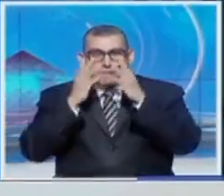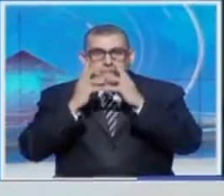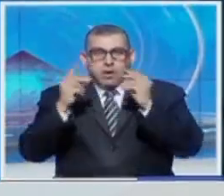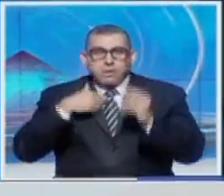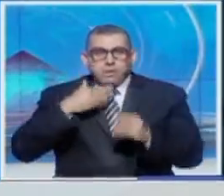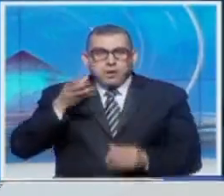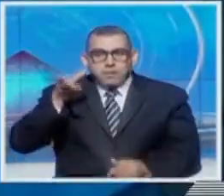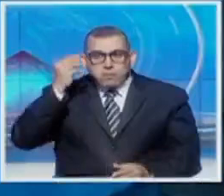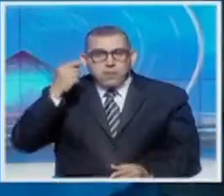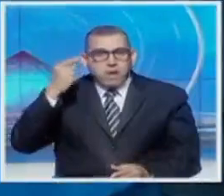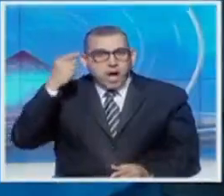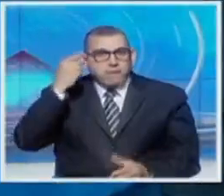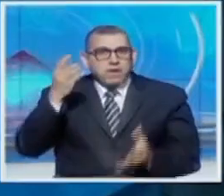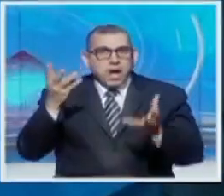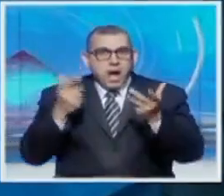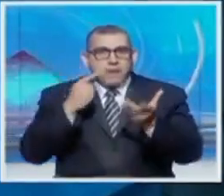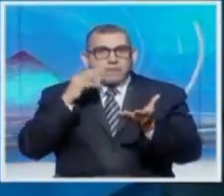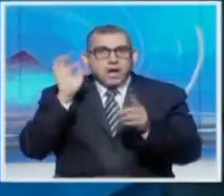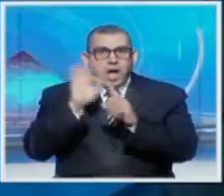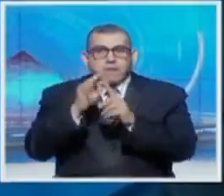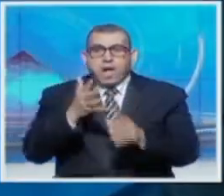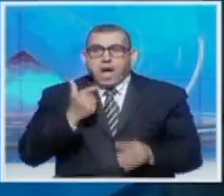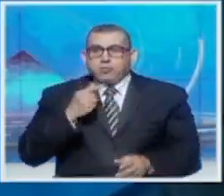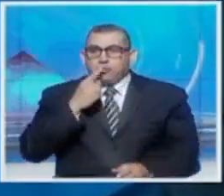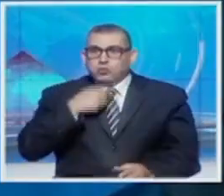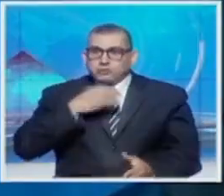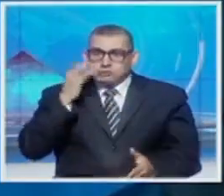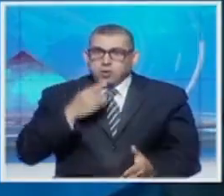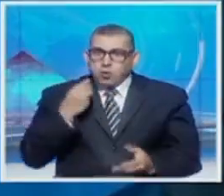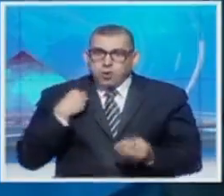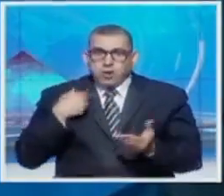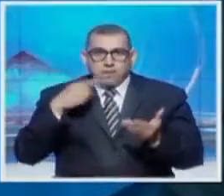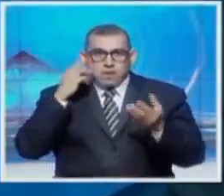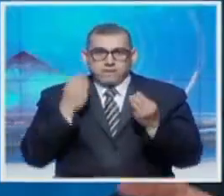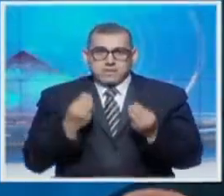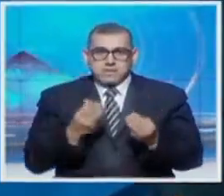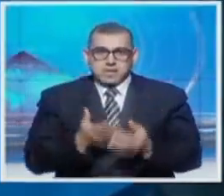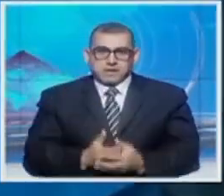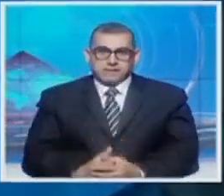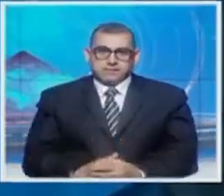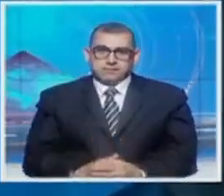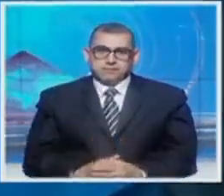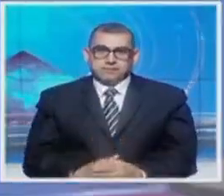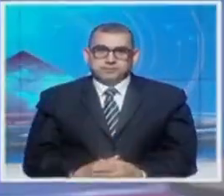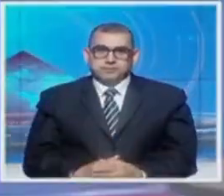المعلومات وعدم التمكن من تحديد الاحتياجات بشكل دقيق.